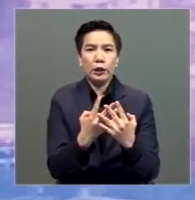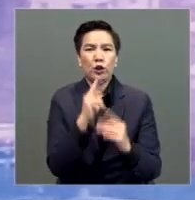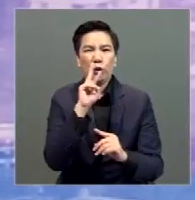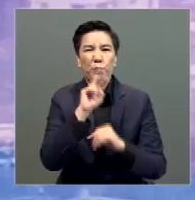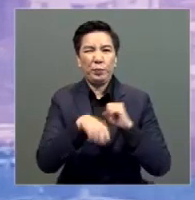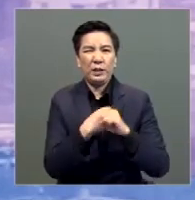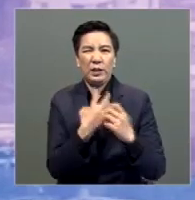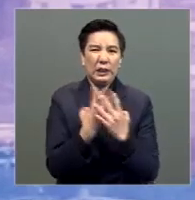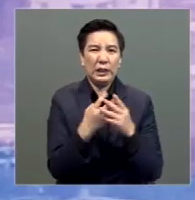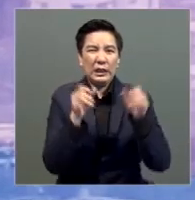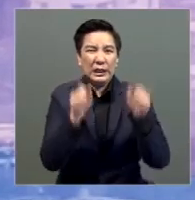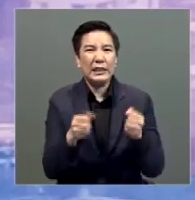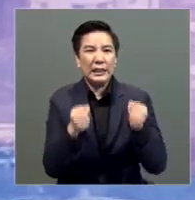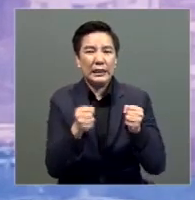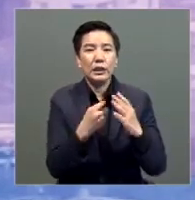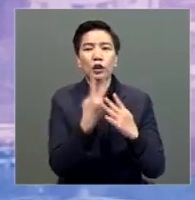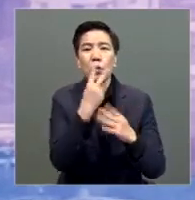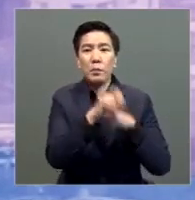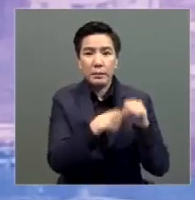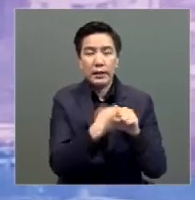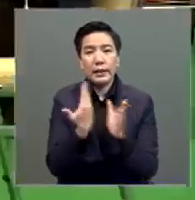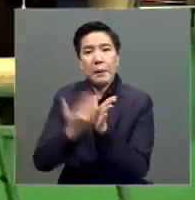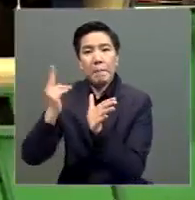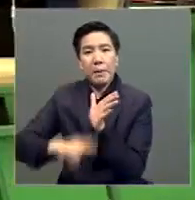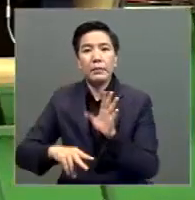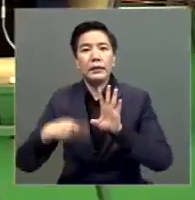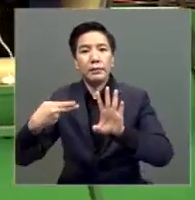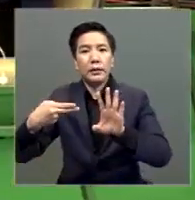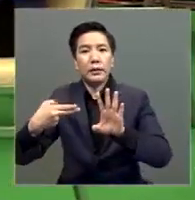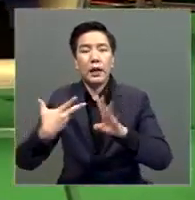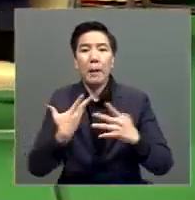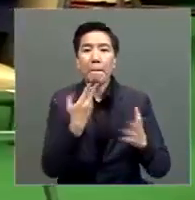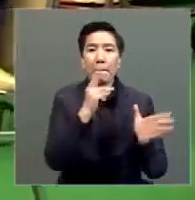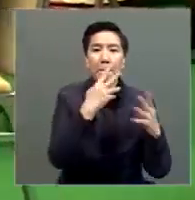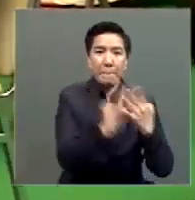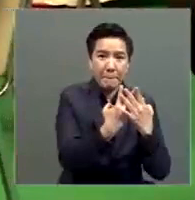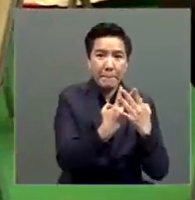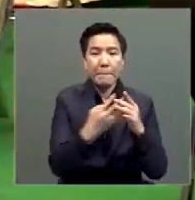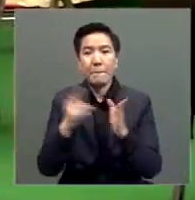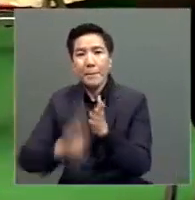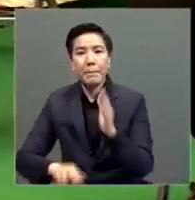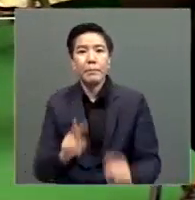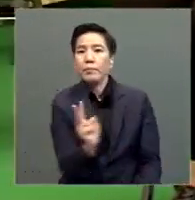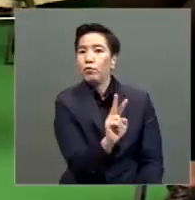ปีปรับได้ถึง 40,000 บาทหรือทั้งจำทั้งปรับ